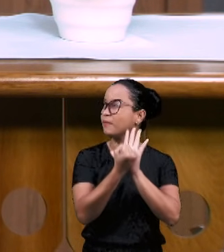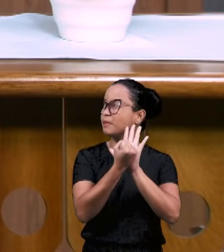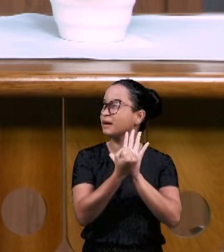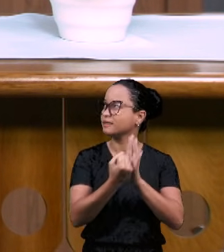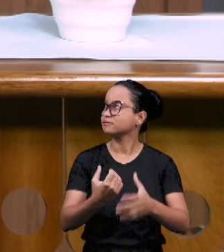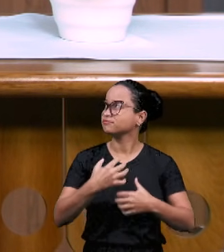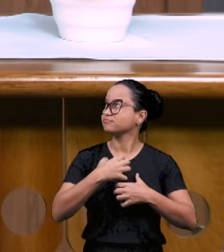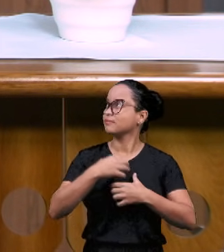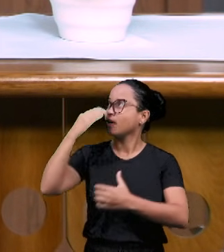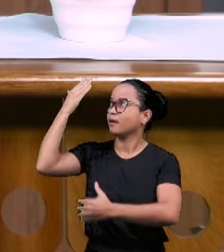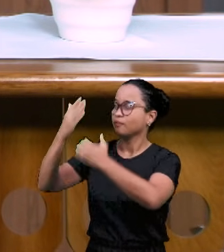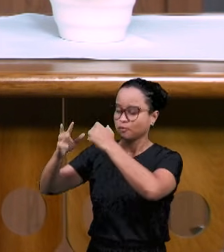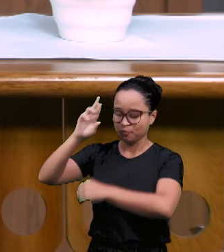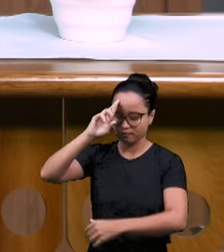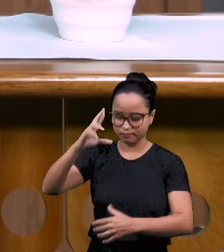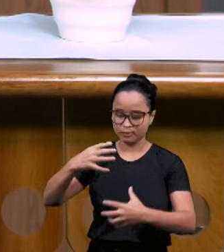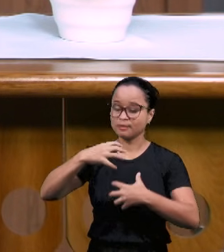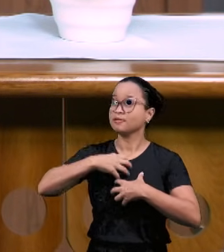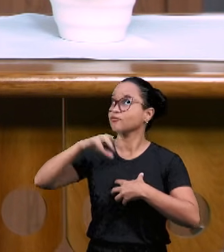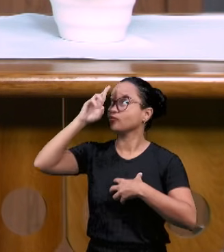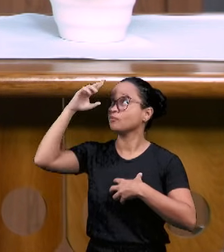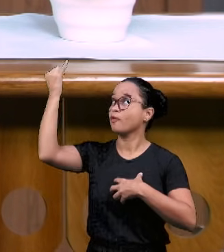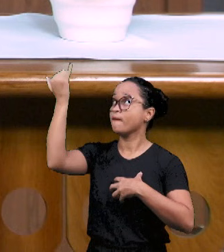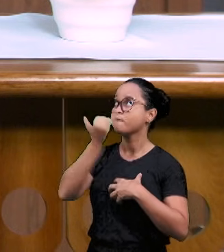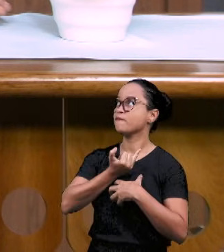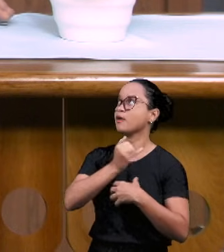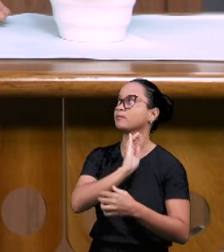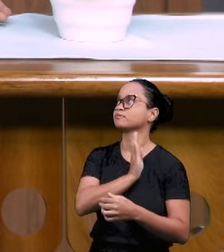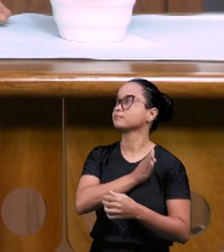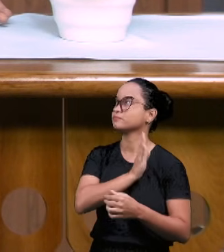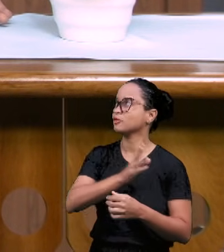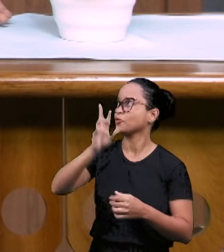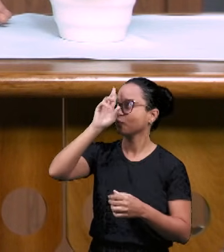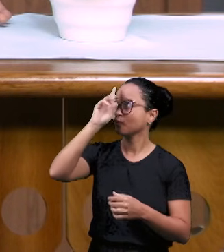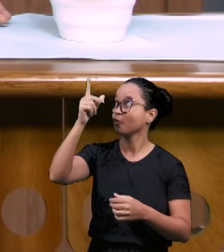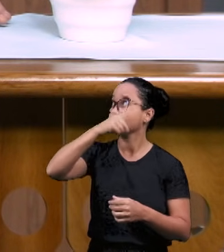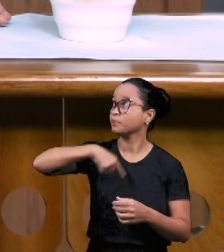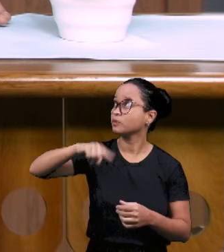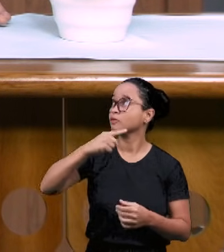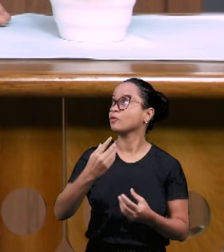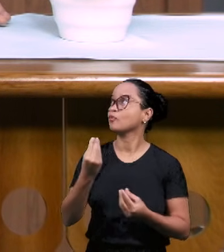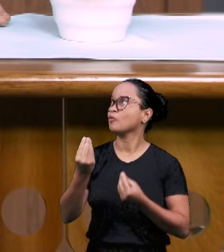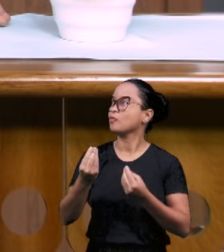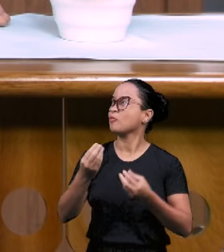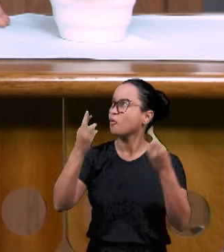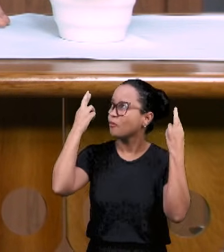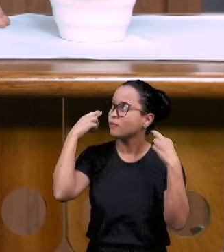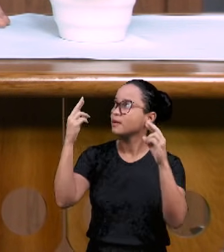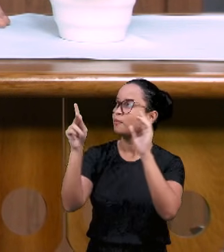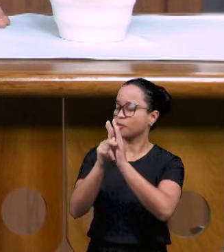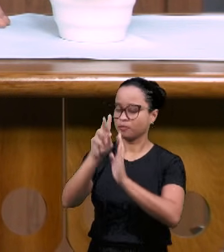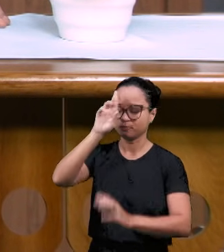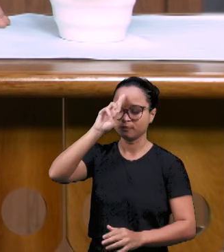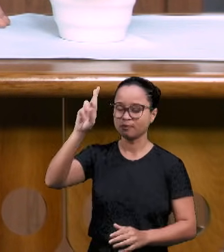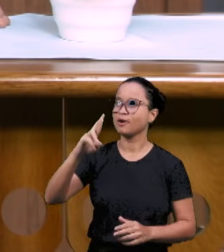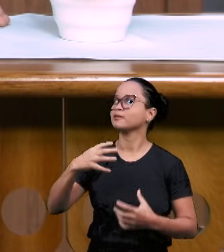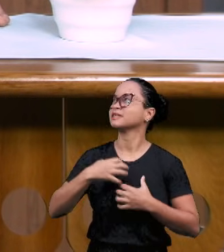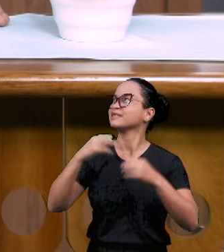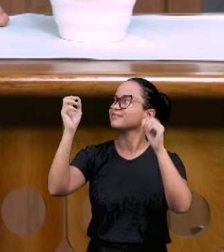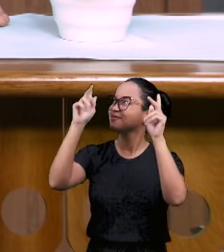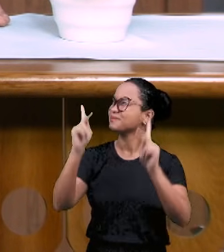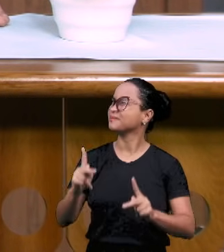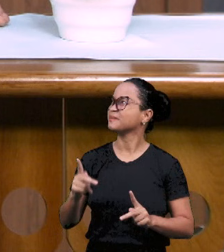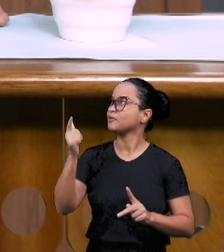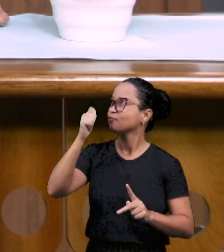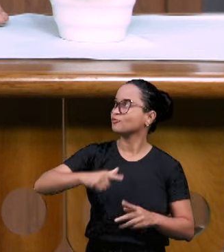présence. Nous pouvons entendre ta voix comme des brebis que nous sommes à toi. Cela nous